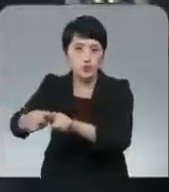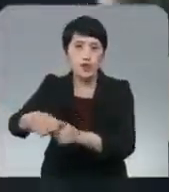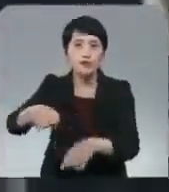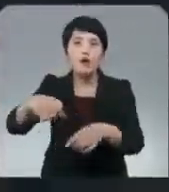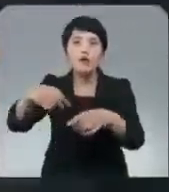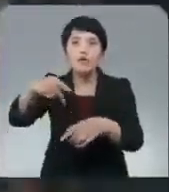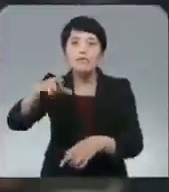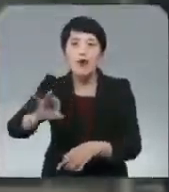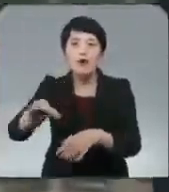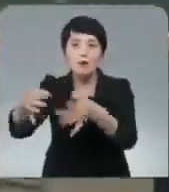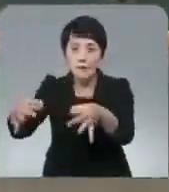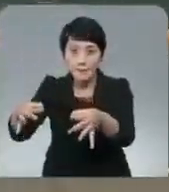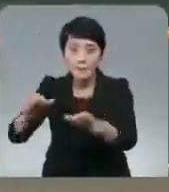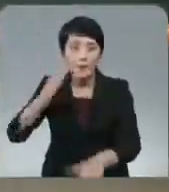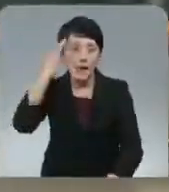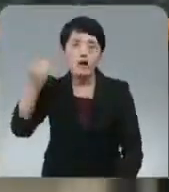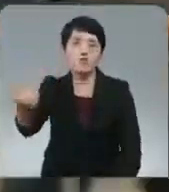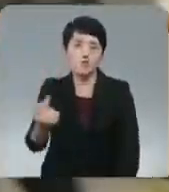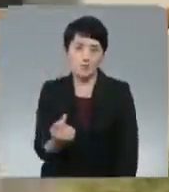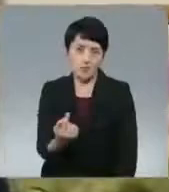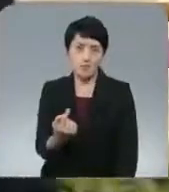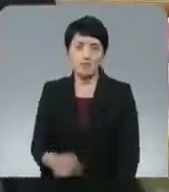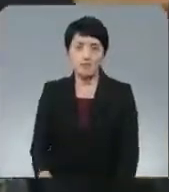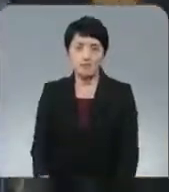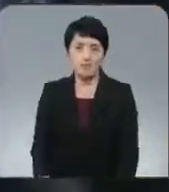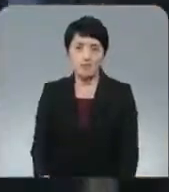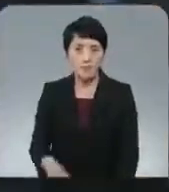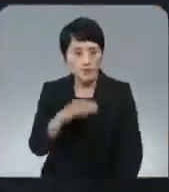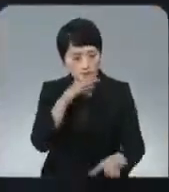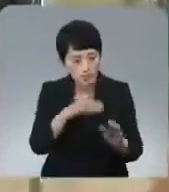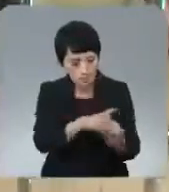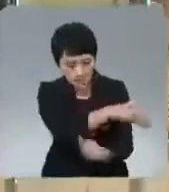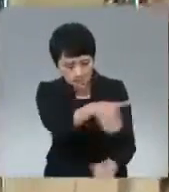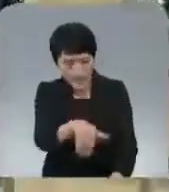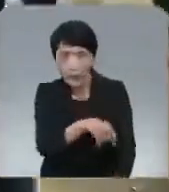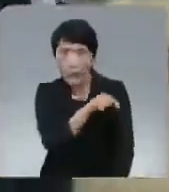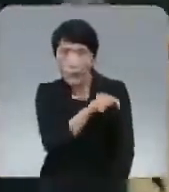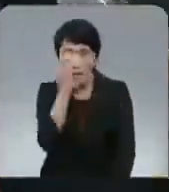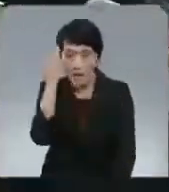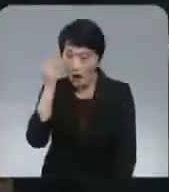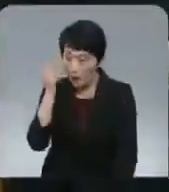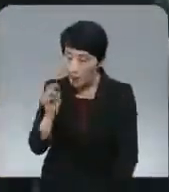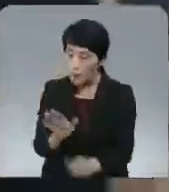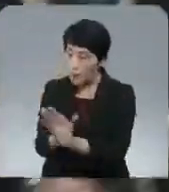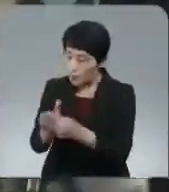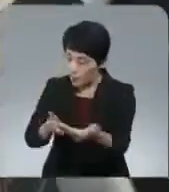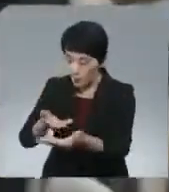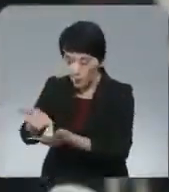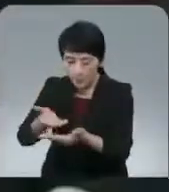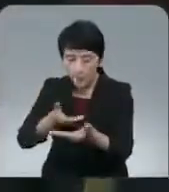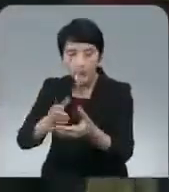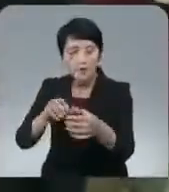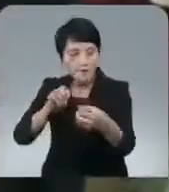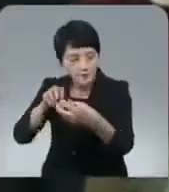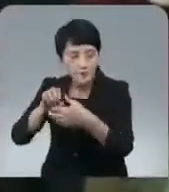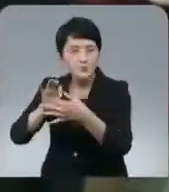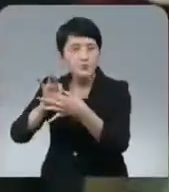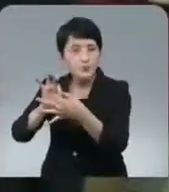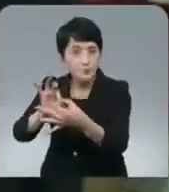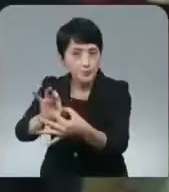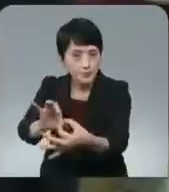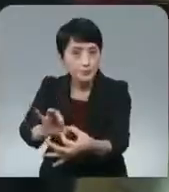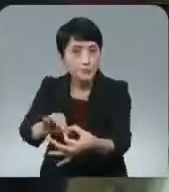lực và trang thiết bị để chuẩn bị cho lễ duyệt binh trong1 kinh liên quan Đặc phái viên phụ trách chính xác Bắc Triều Tiên thuộc Bộ Ngoại giao Mỹ Phong Kim